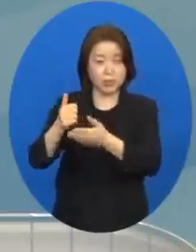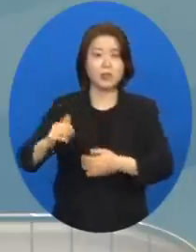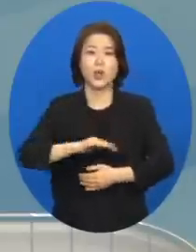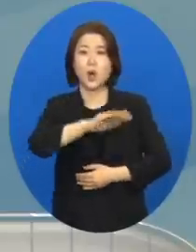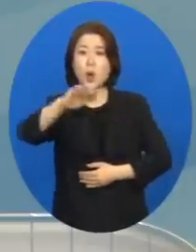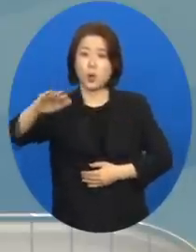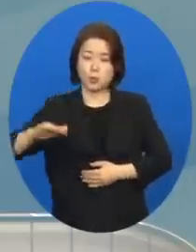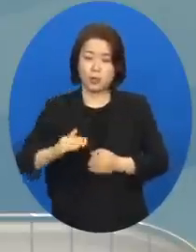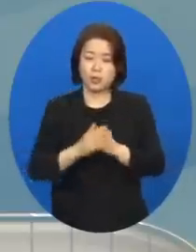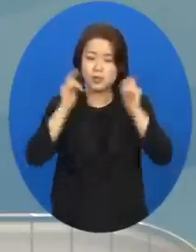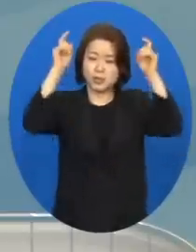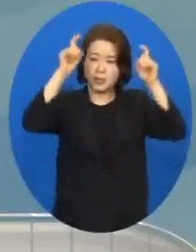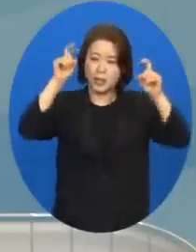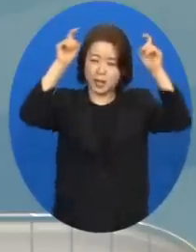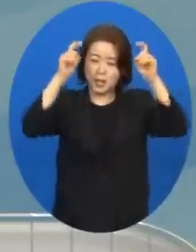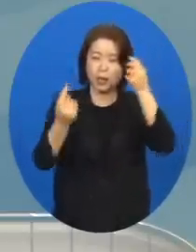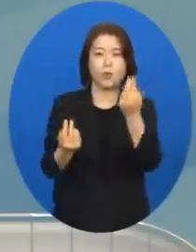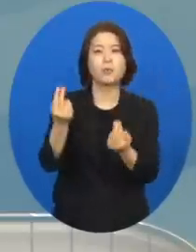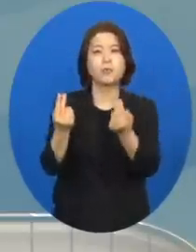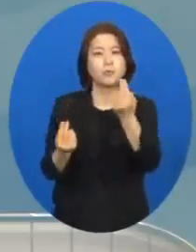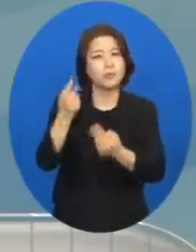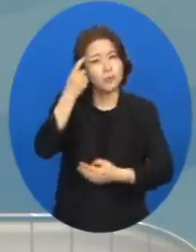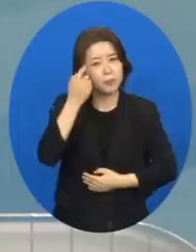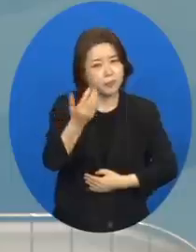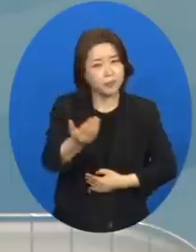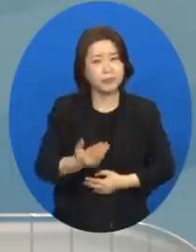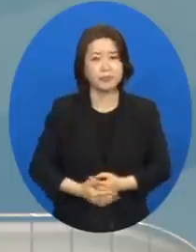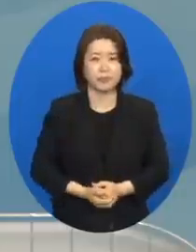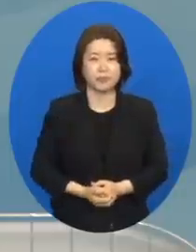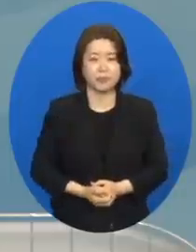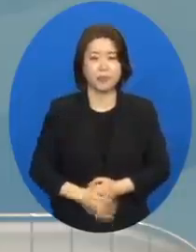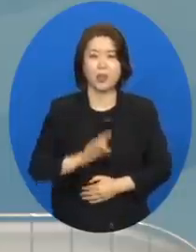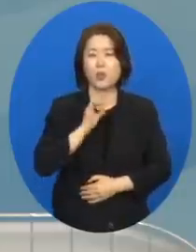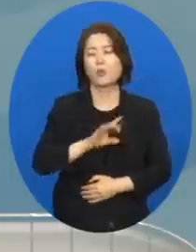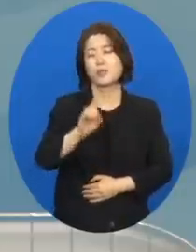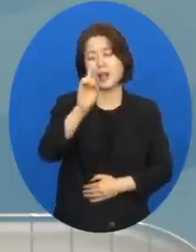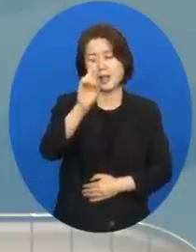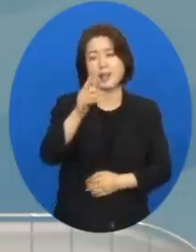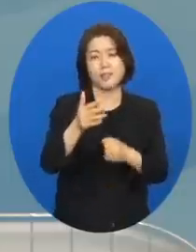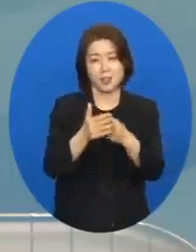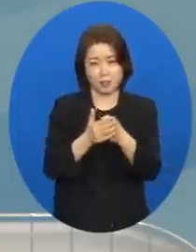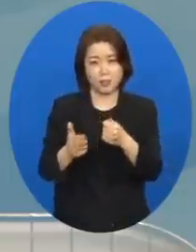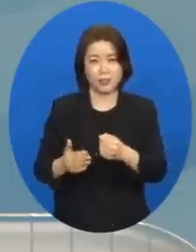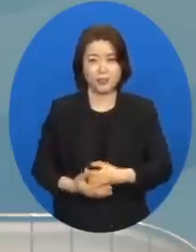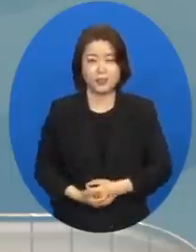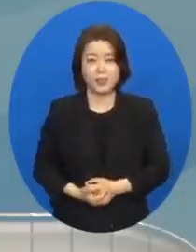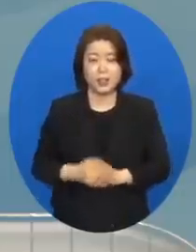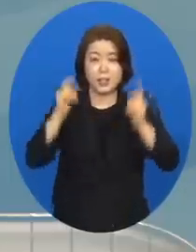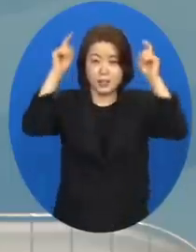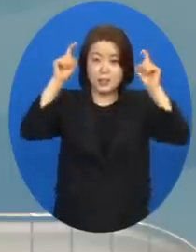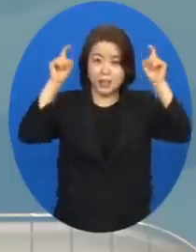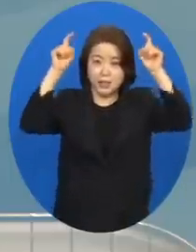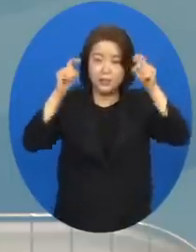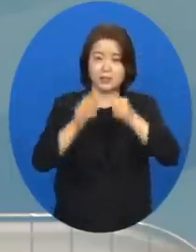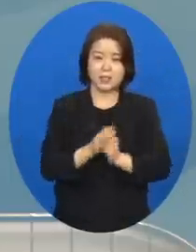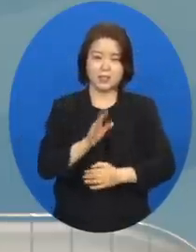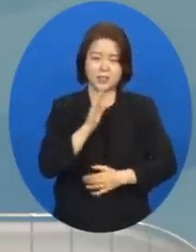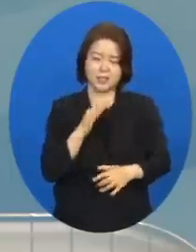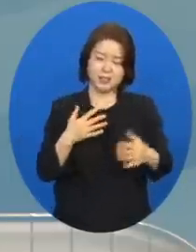우리를 양에다가 비유하셨을까 하는 겁니다. 오직 한 가지 이유 때문입니다. 양은 참